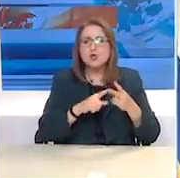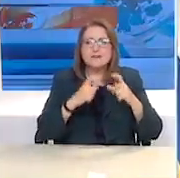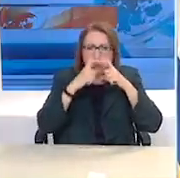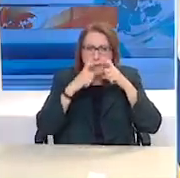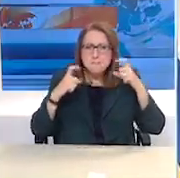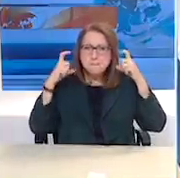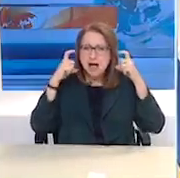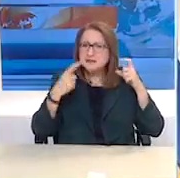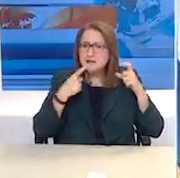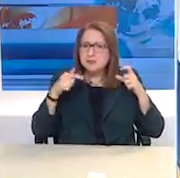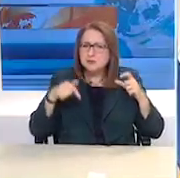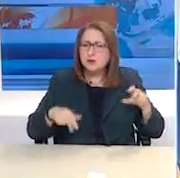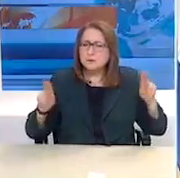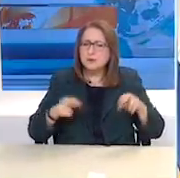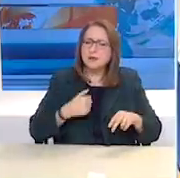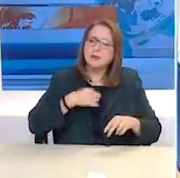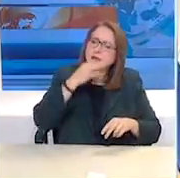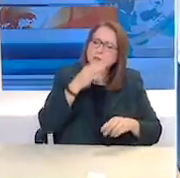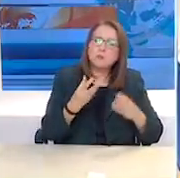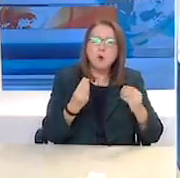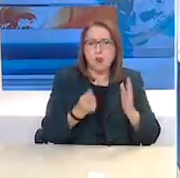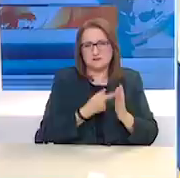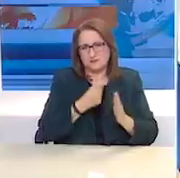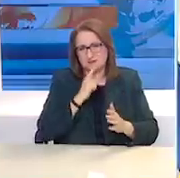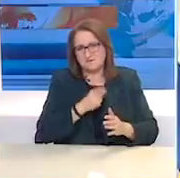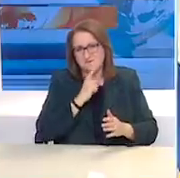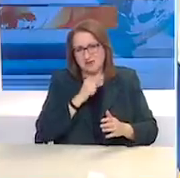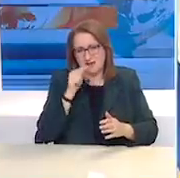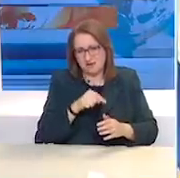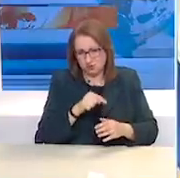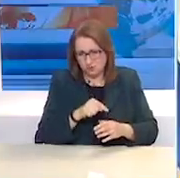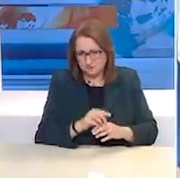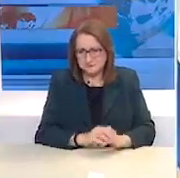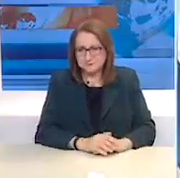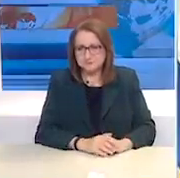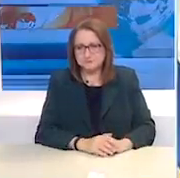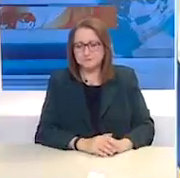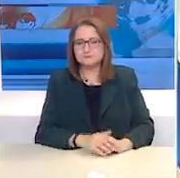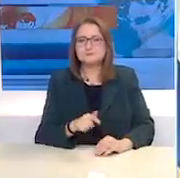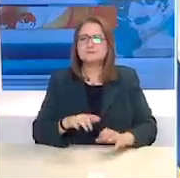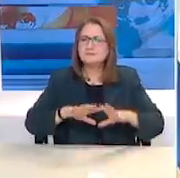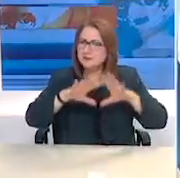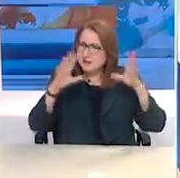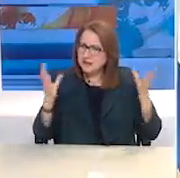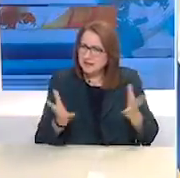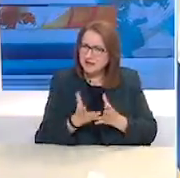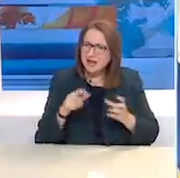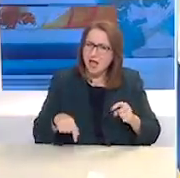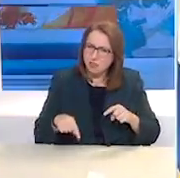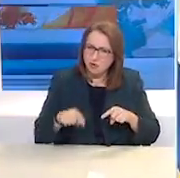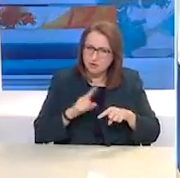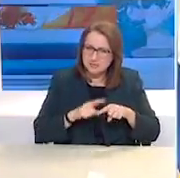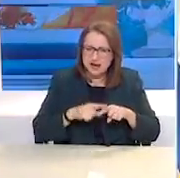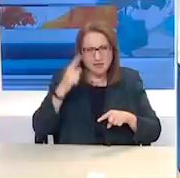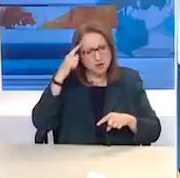πληθυσμό, το έχουμε συζητήσει αρκετά και με βάση την επιδημιολογική εικόνα στη χώρα θεωρήσαμε ότι ήταν καλύτερο